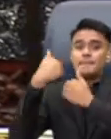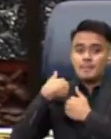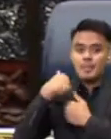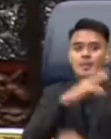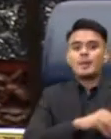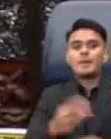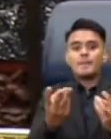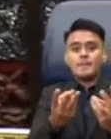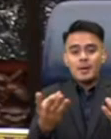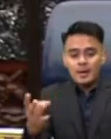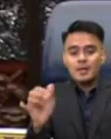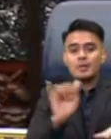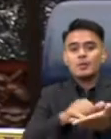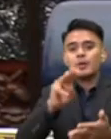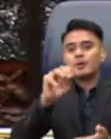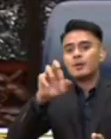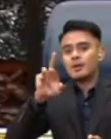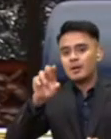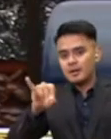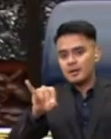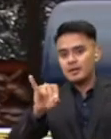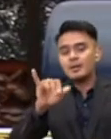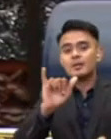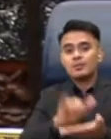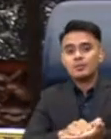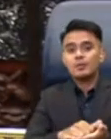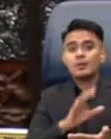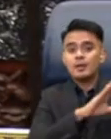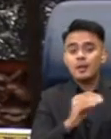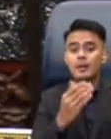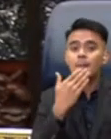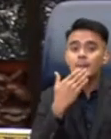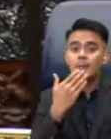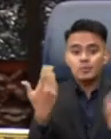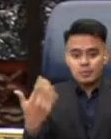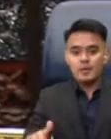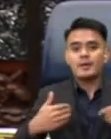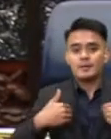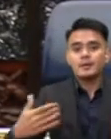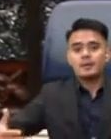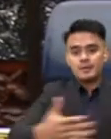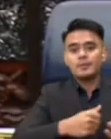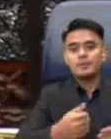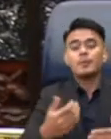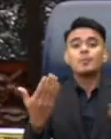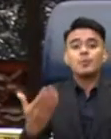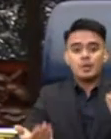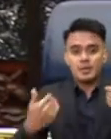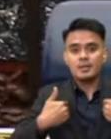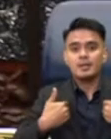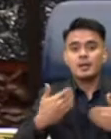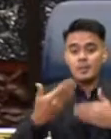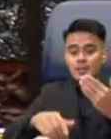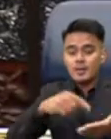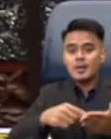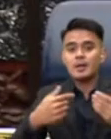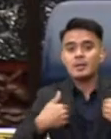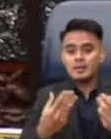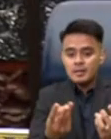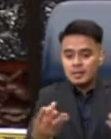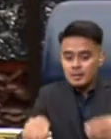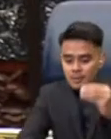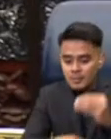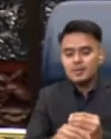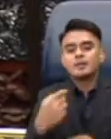benih Mardi yang baik yang kita akan dah hasil dah darah sikit lepas ini ada pembenihan kita akan menyokong